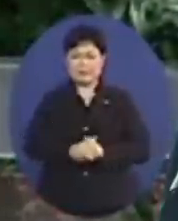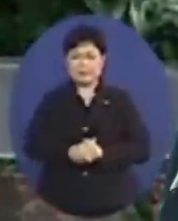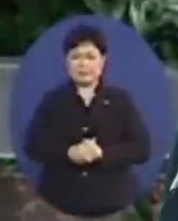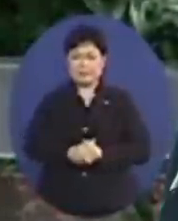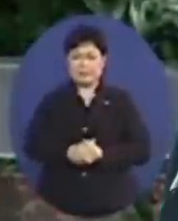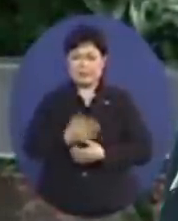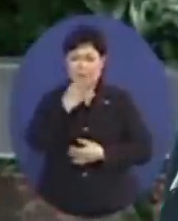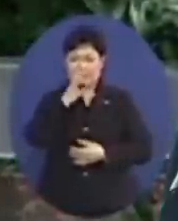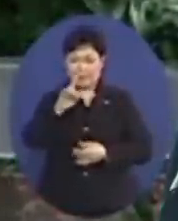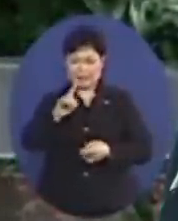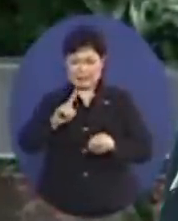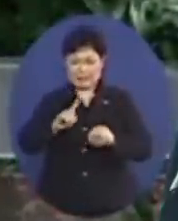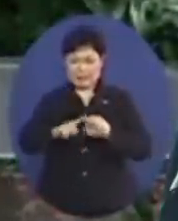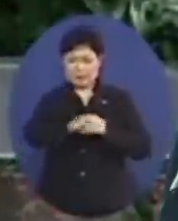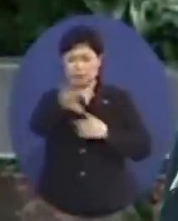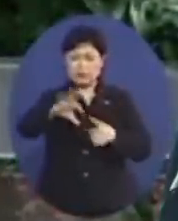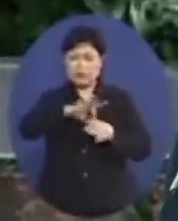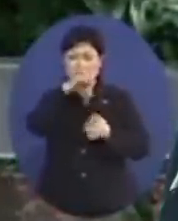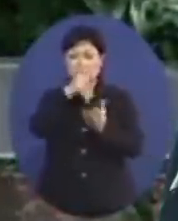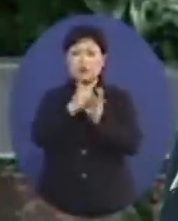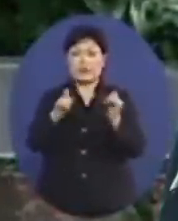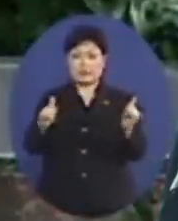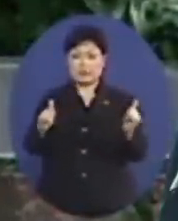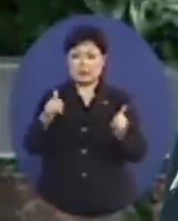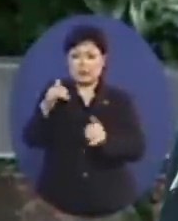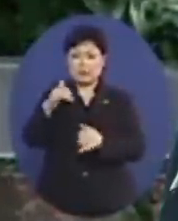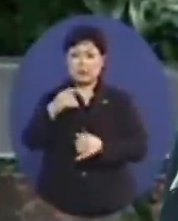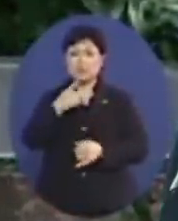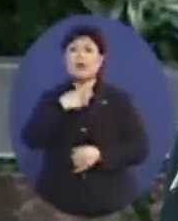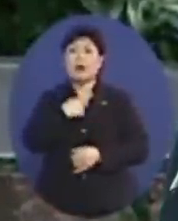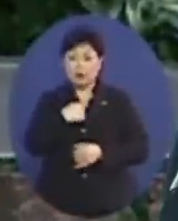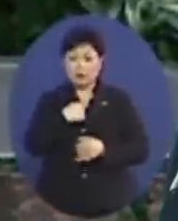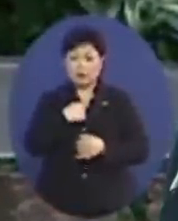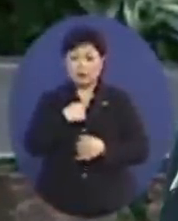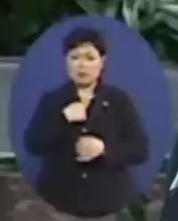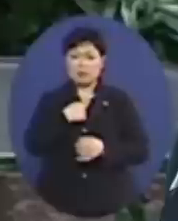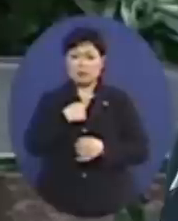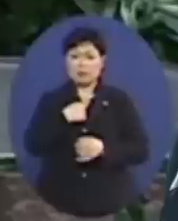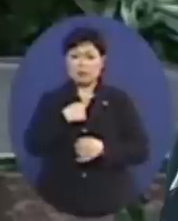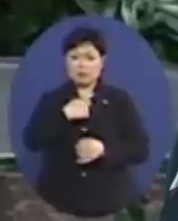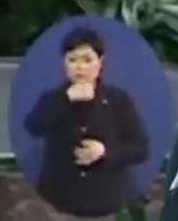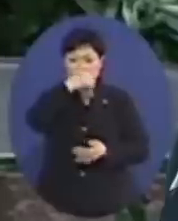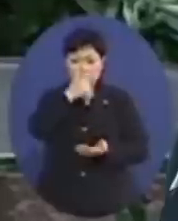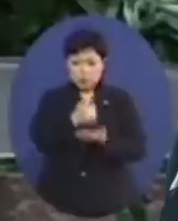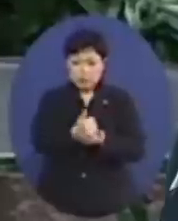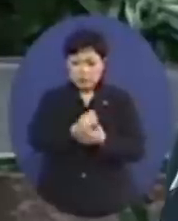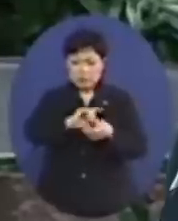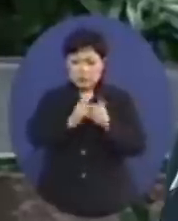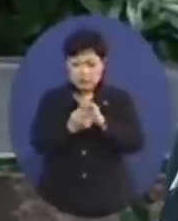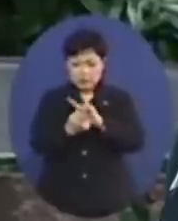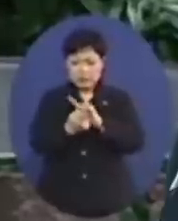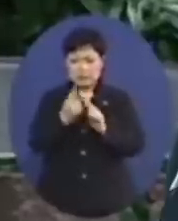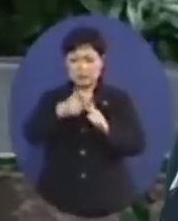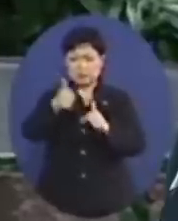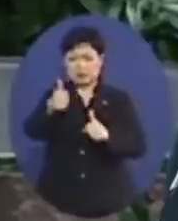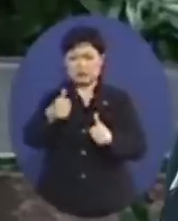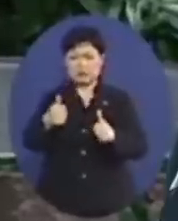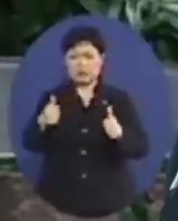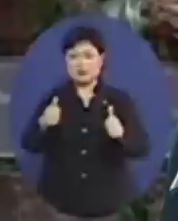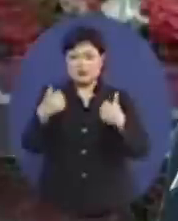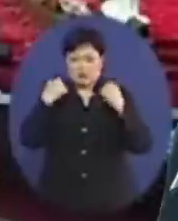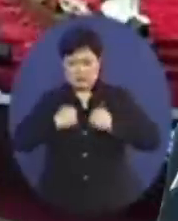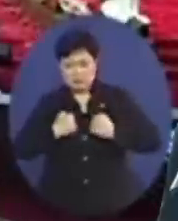우리 죄인들이 받아야 될 허물을 예수님이 대신 지르고 고통당했다는 것을